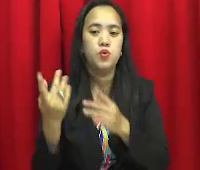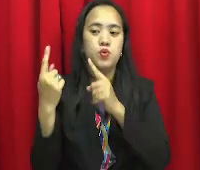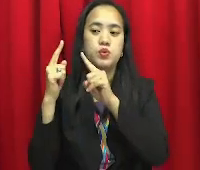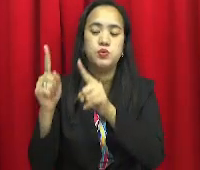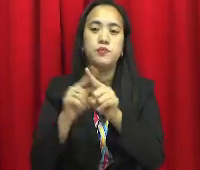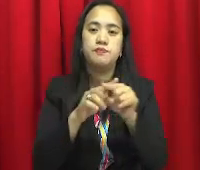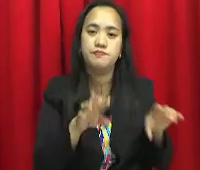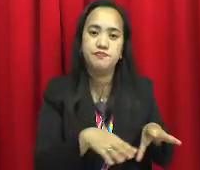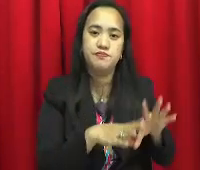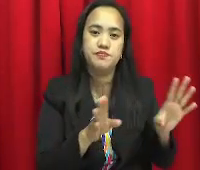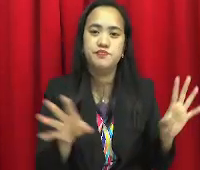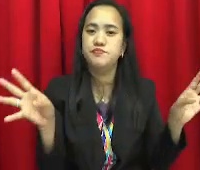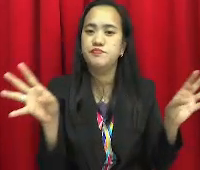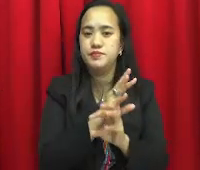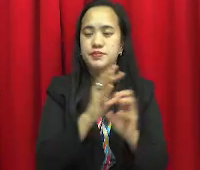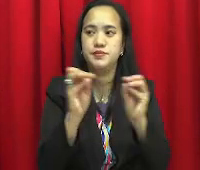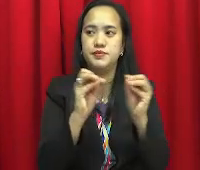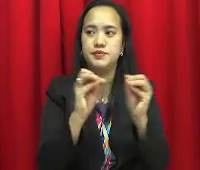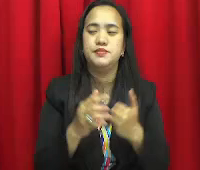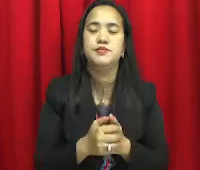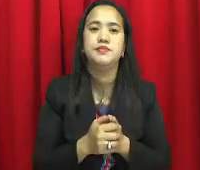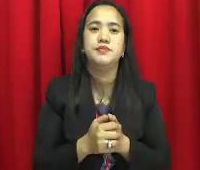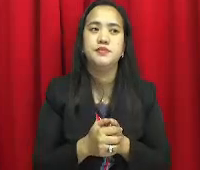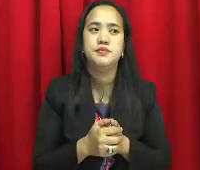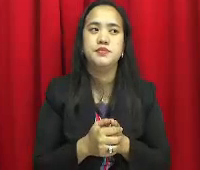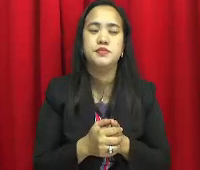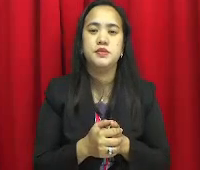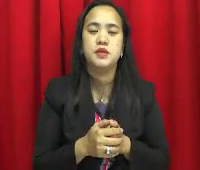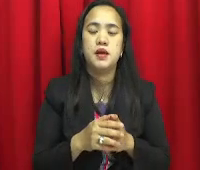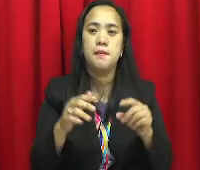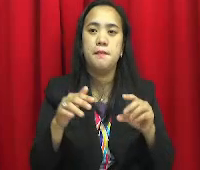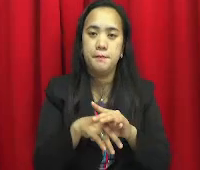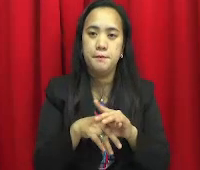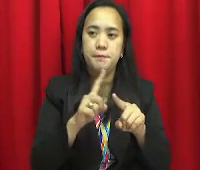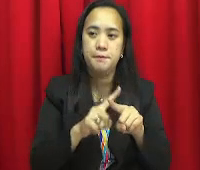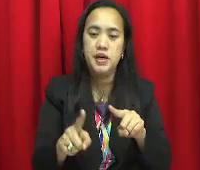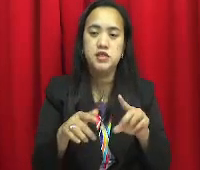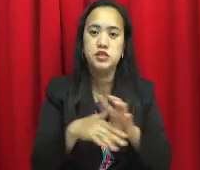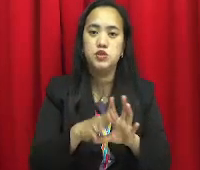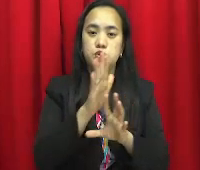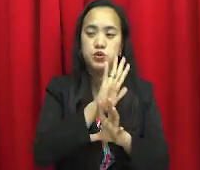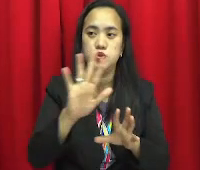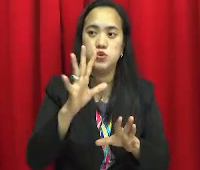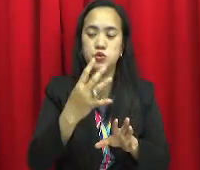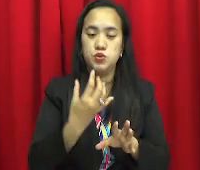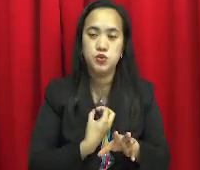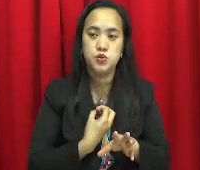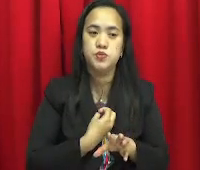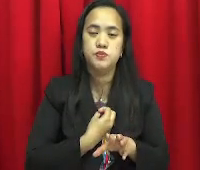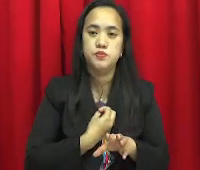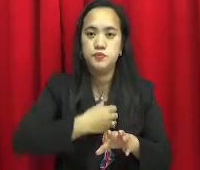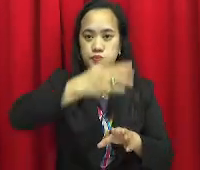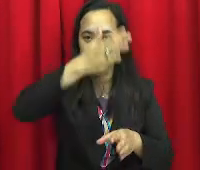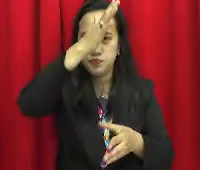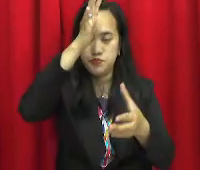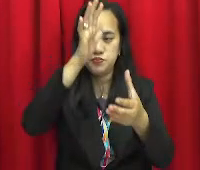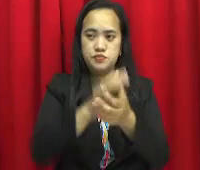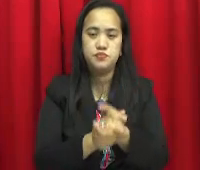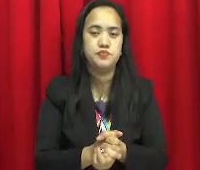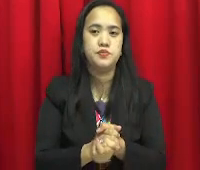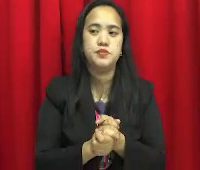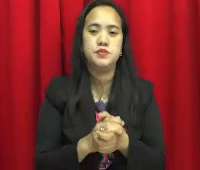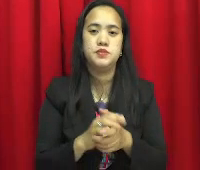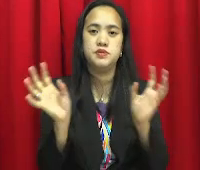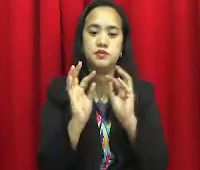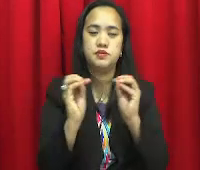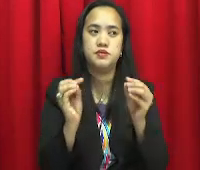mga anak. Yes, sir. You see, in your husband's absence, no. Ibig